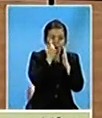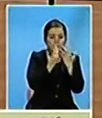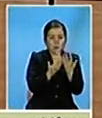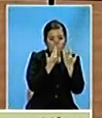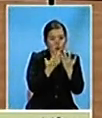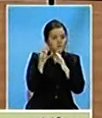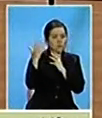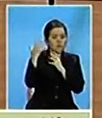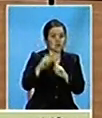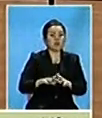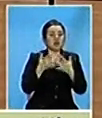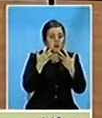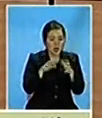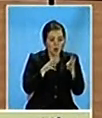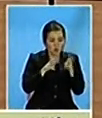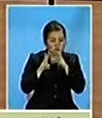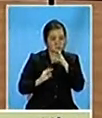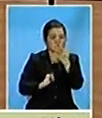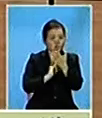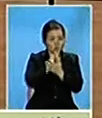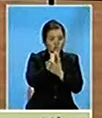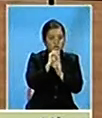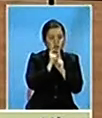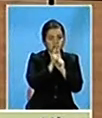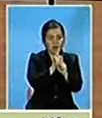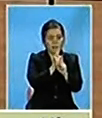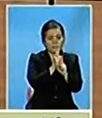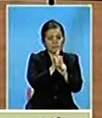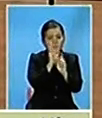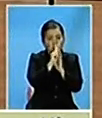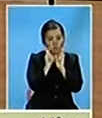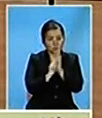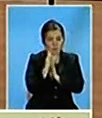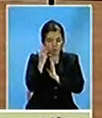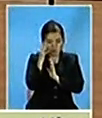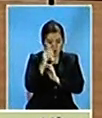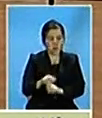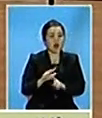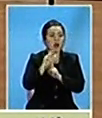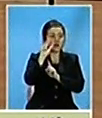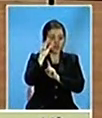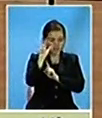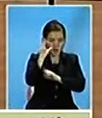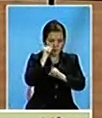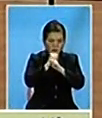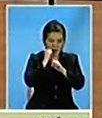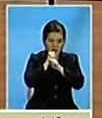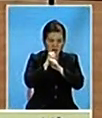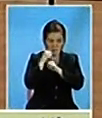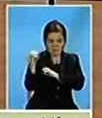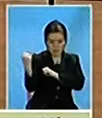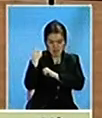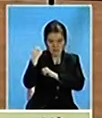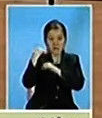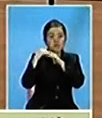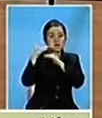อนตามแผนกรกฎ2548และในประการที่3เป็นการกระทำที่เกินความจำเป็น